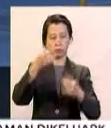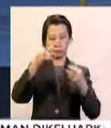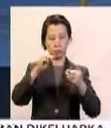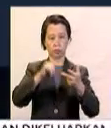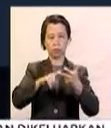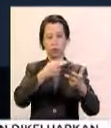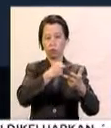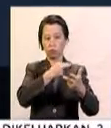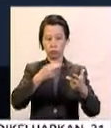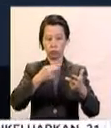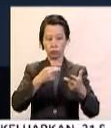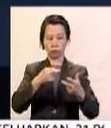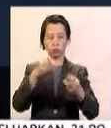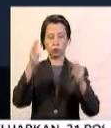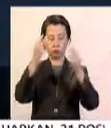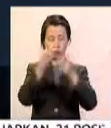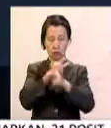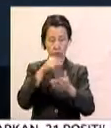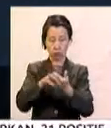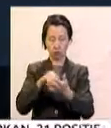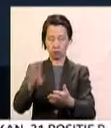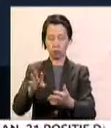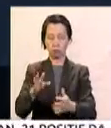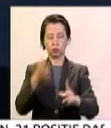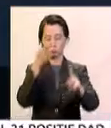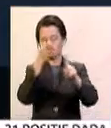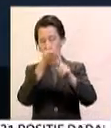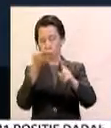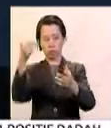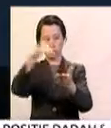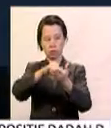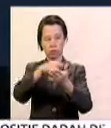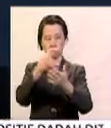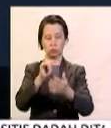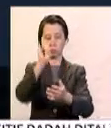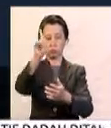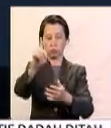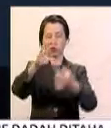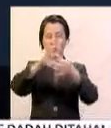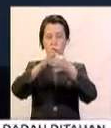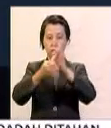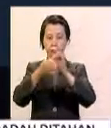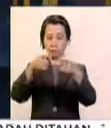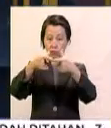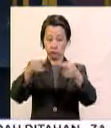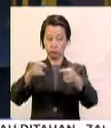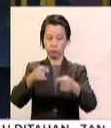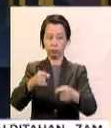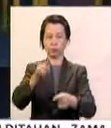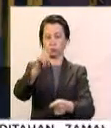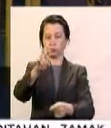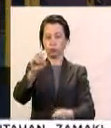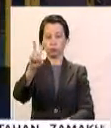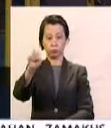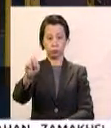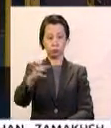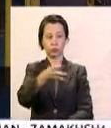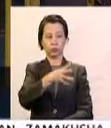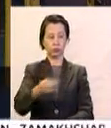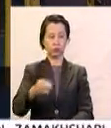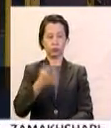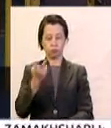Indonesia Masters. Pada musim ini, mereka turut menyasarkan untuk sekali lagi membuat penampilan di Olimpik, pastinya Tokyo 2020.